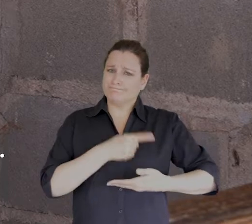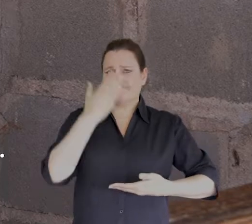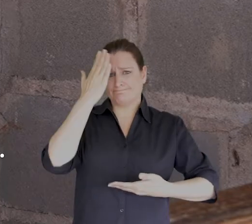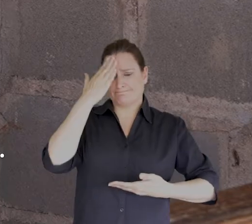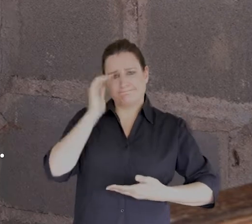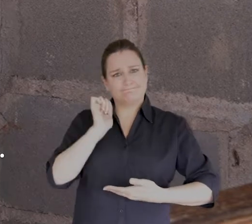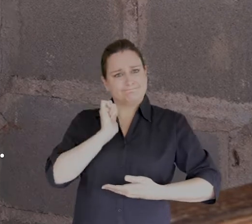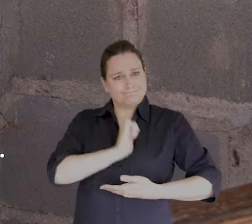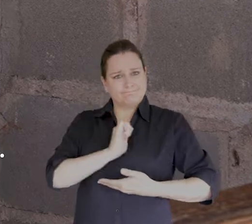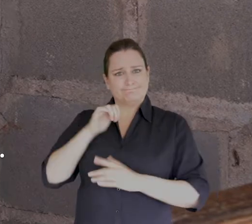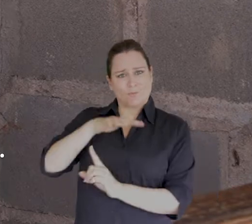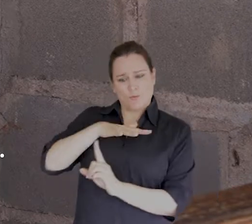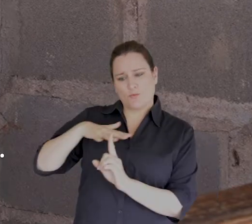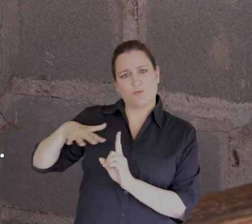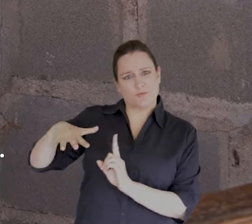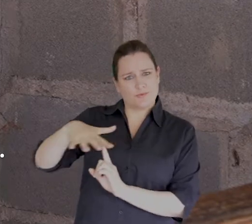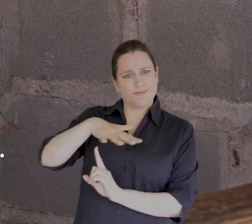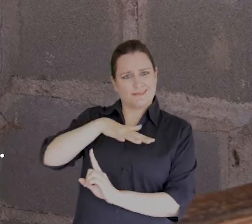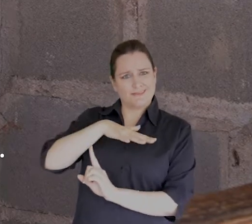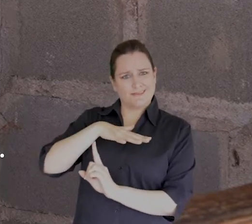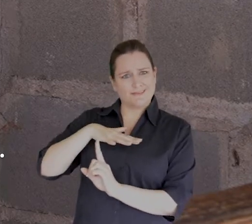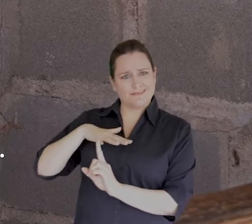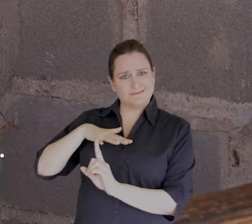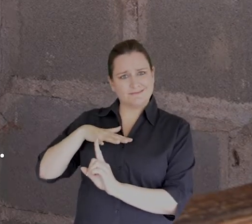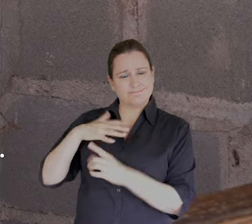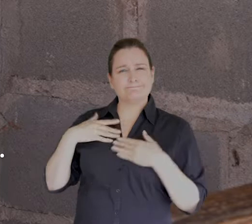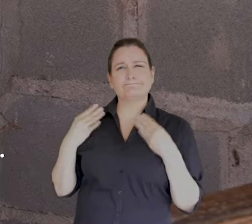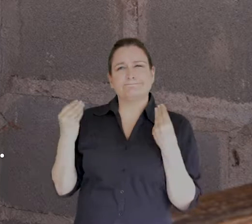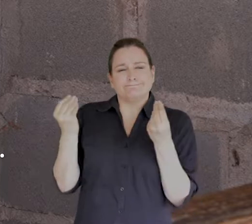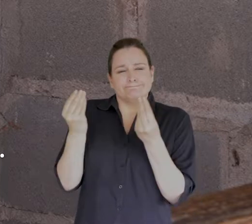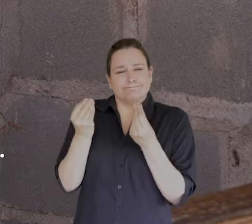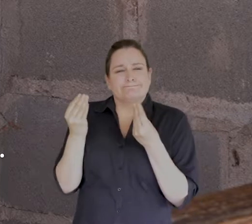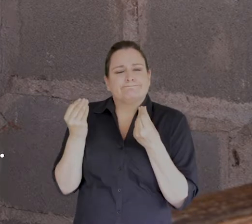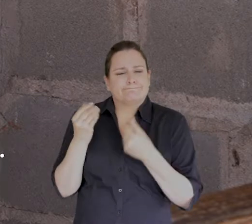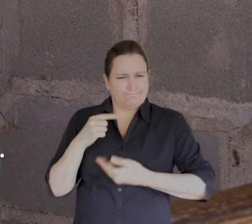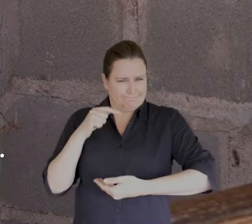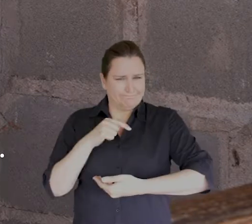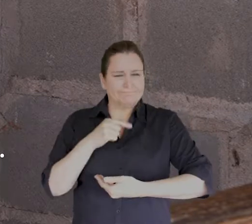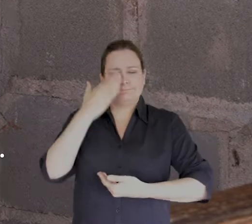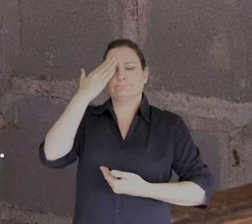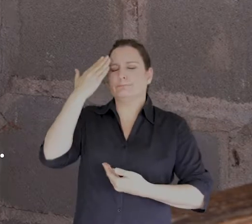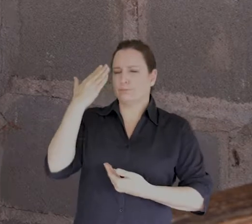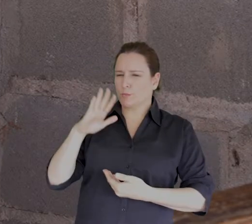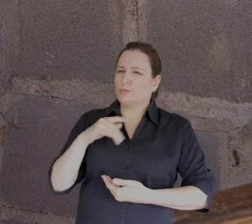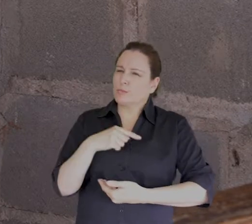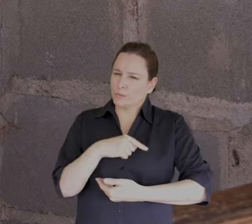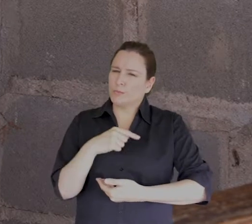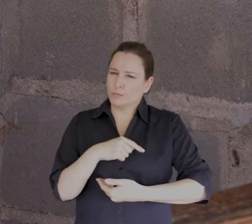verschrikkelijke sensitieve mensen en dat lijkt alsof hij niks weet, maar hij